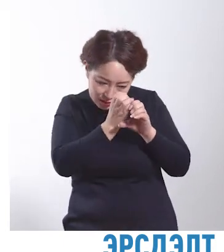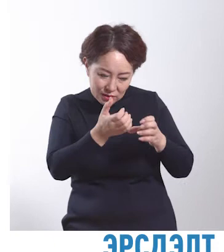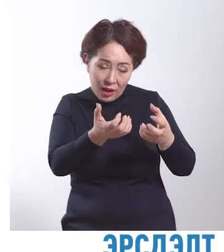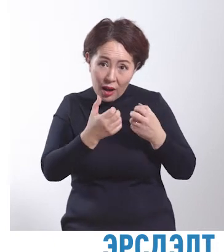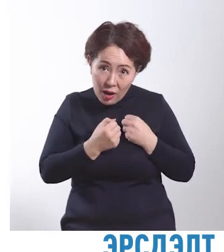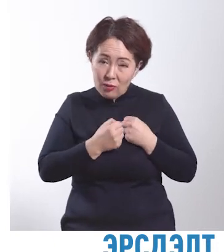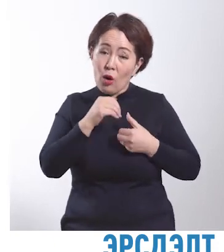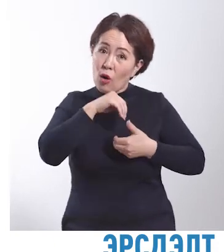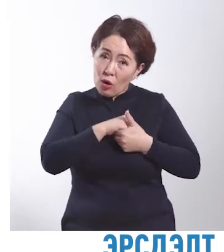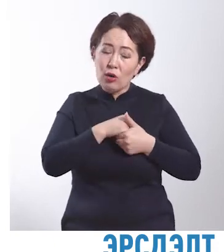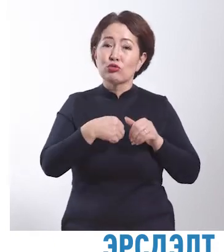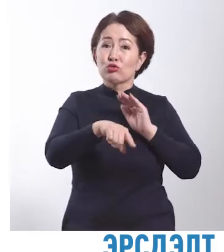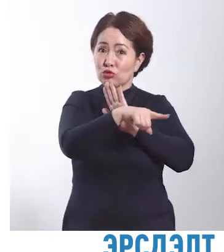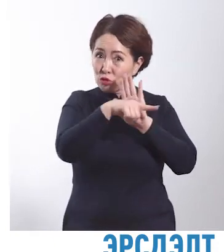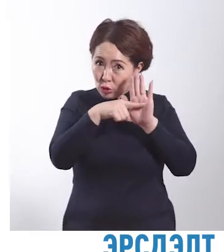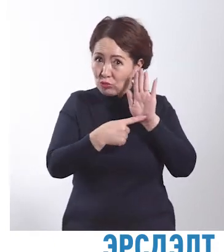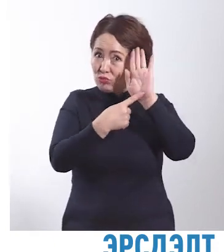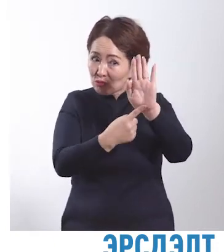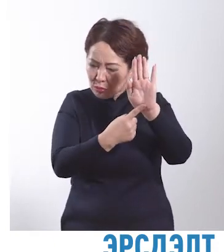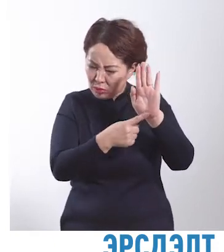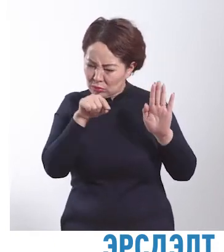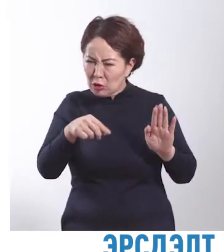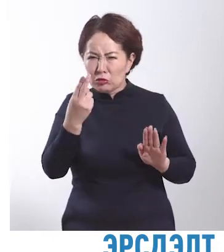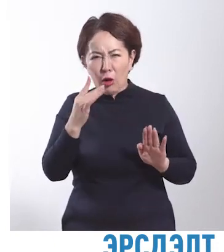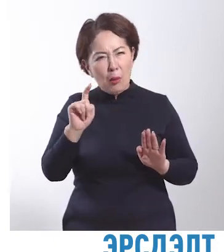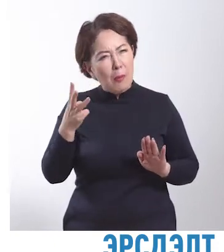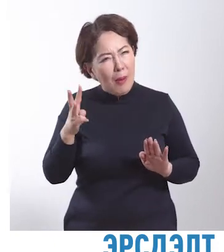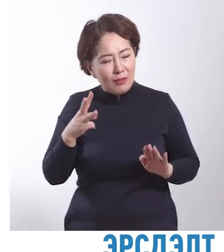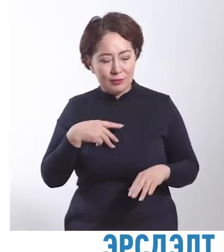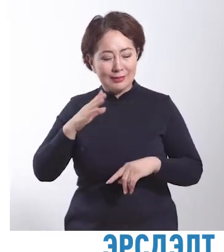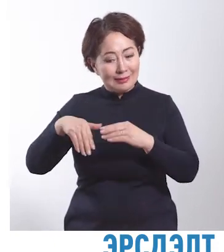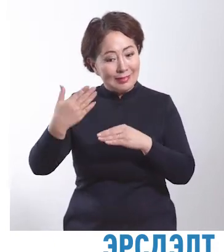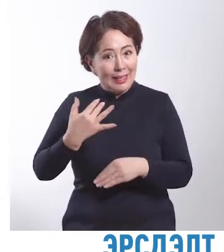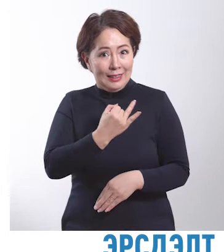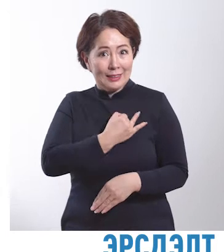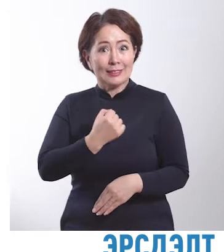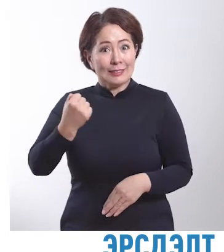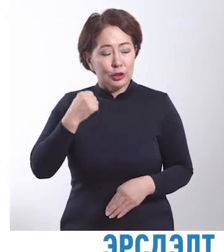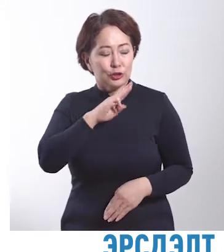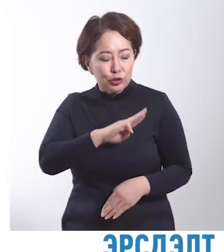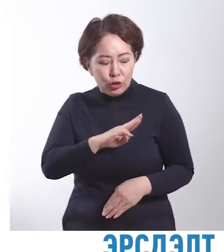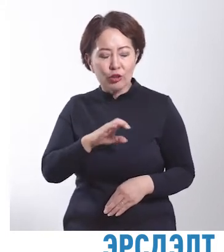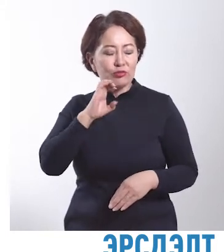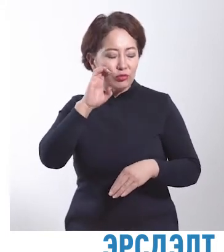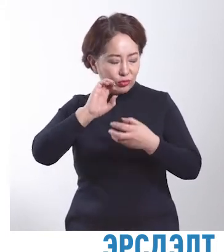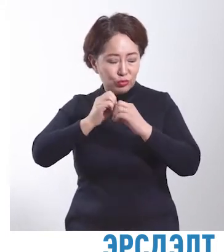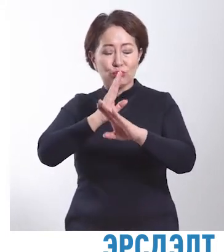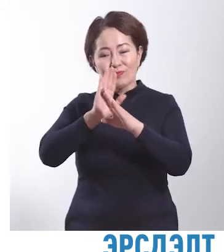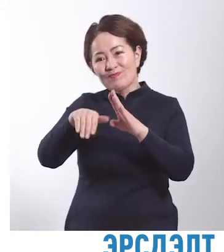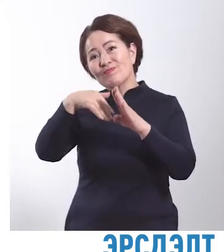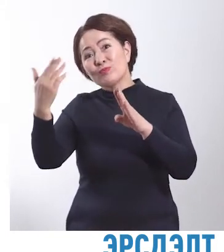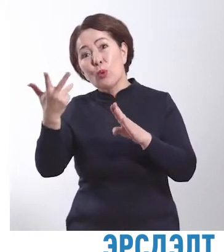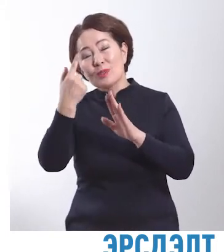таны сөрөг гарсан бол энэ нь цонх үе байх боломжтой учраас итгэлтэй байхын тулд та эрсдэл талхам хийснээс